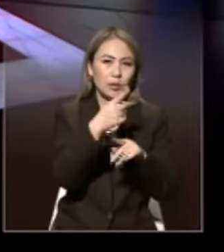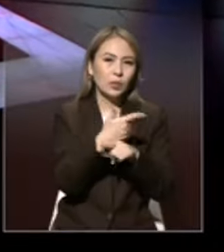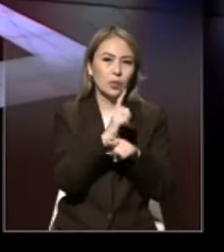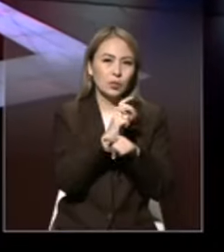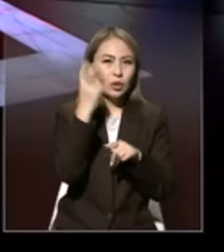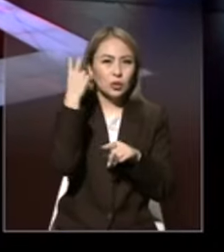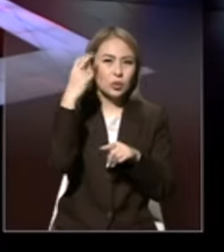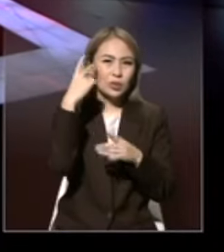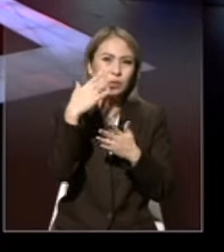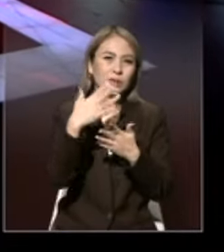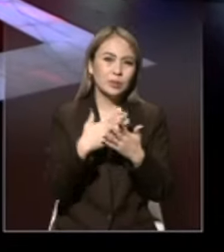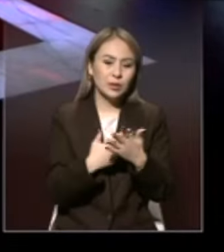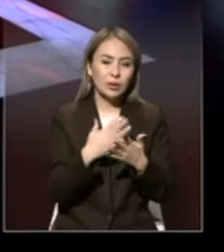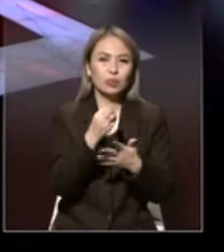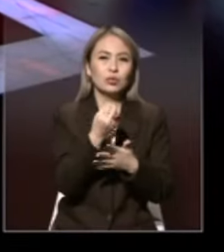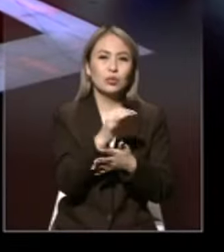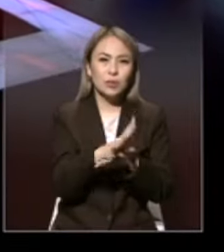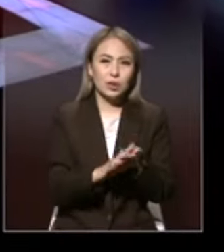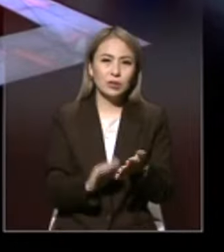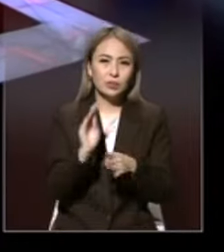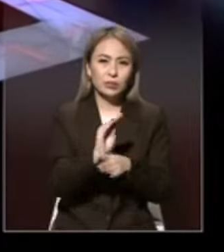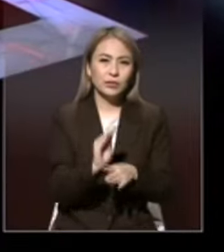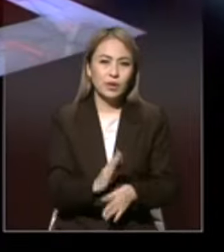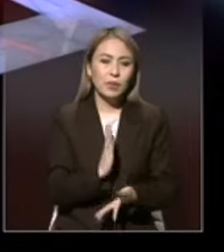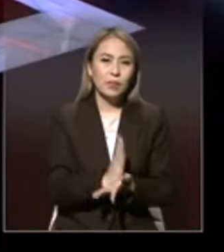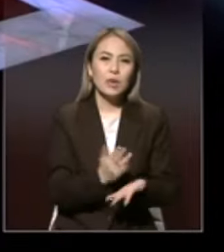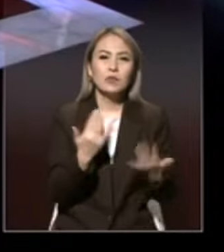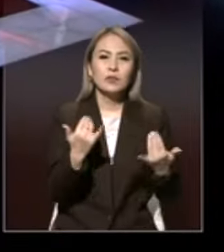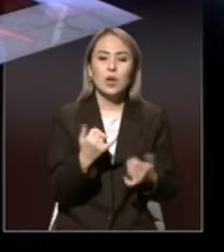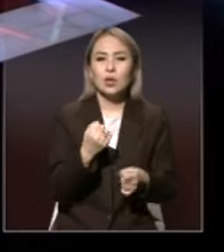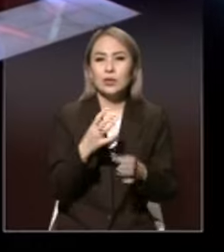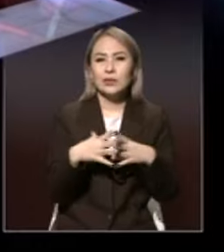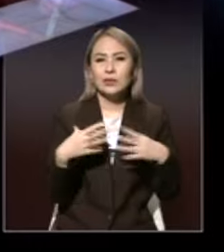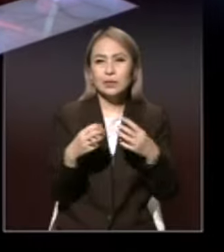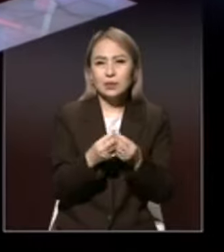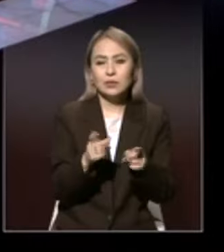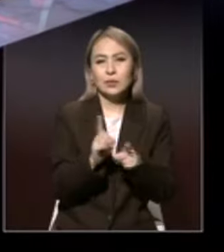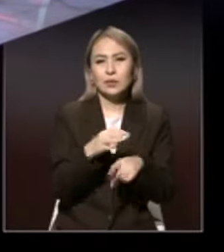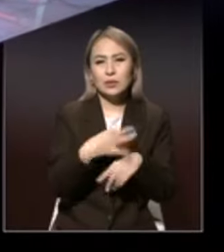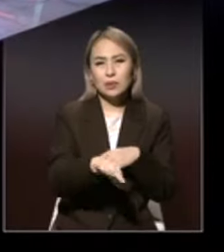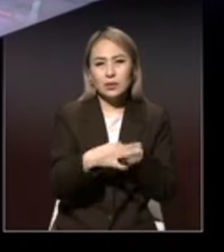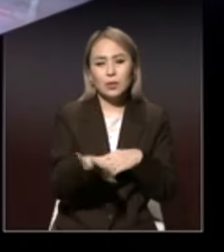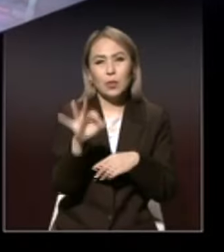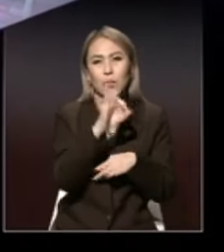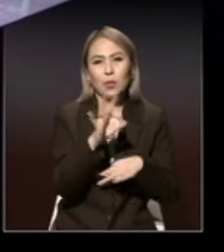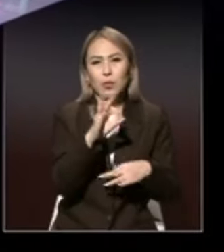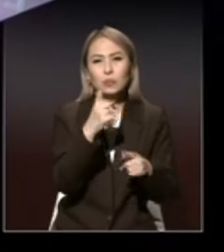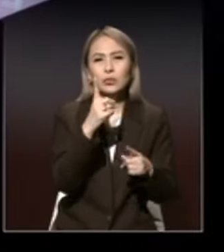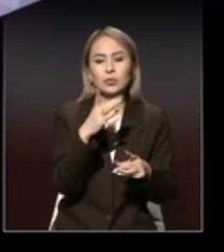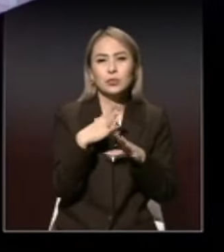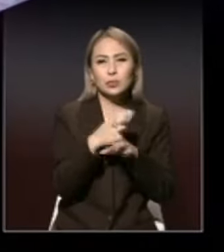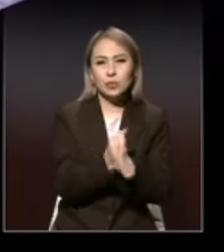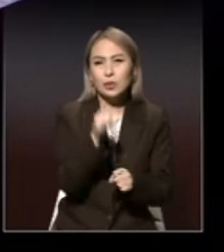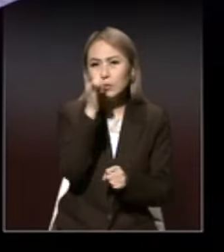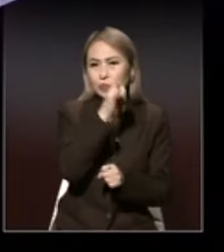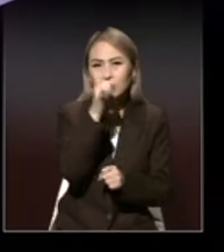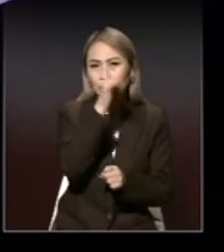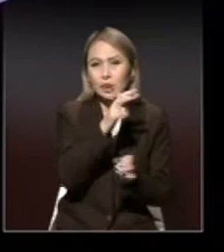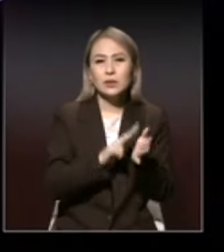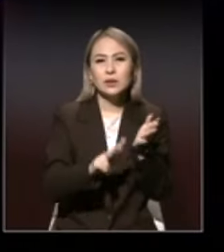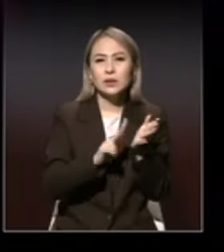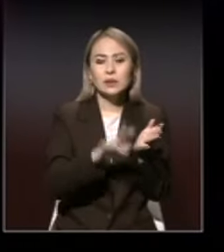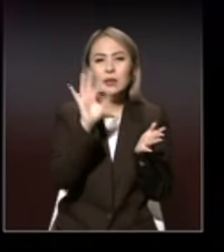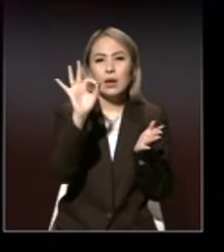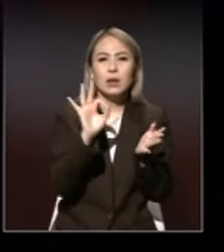тізім әлі жалғасып жатыр. Отбасындағы зорлық-зомбылық неге тиылмай келеді? Жыл сайын неге 80 адам